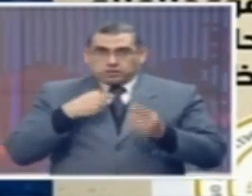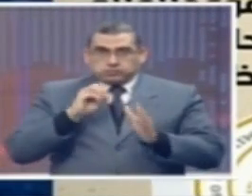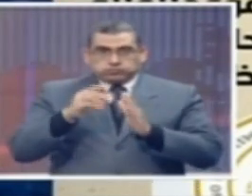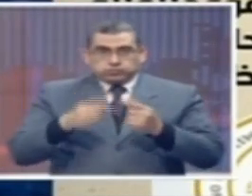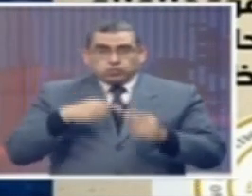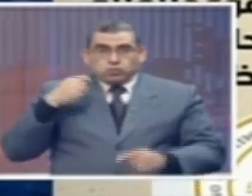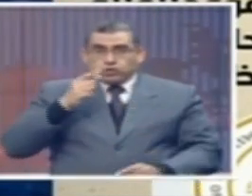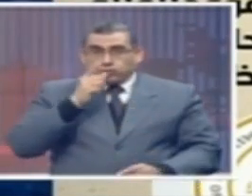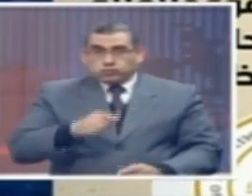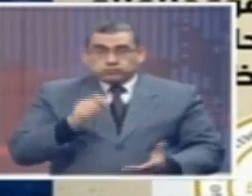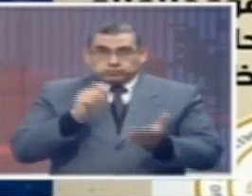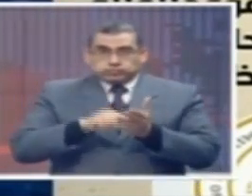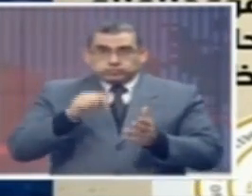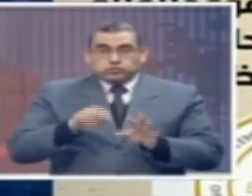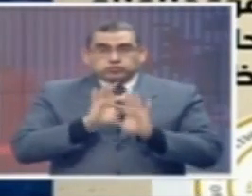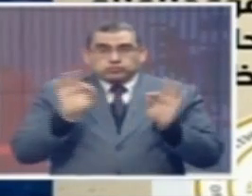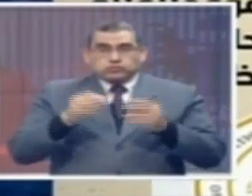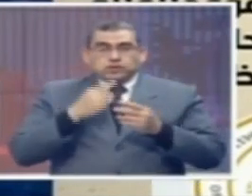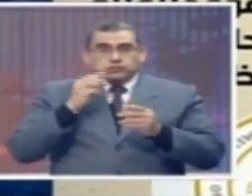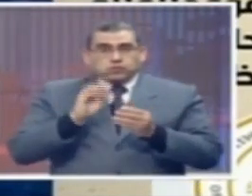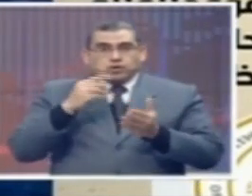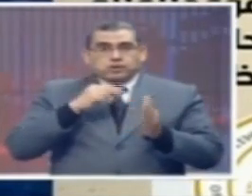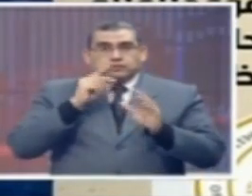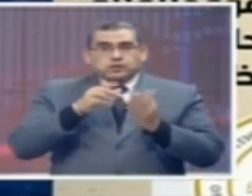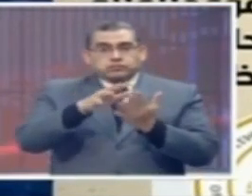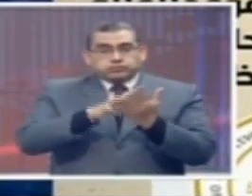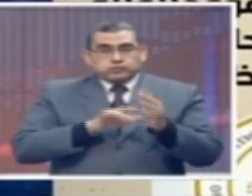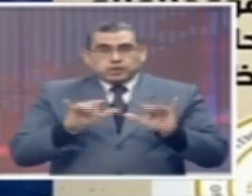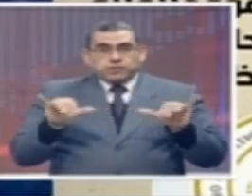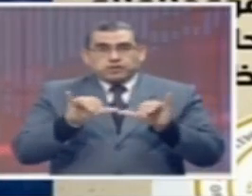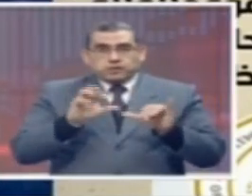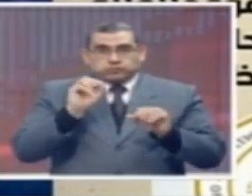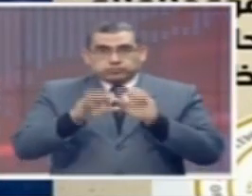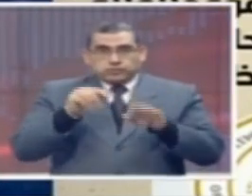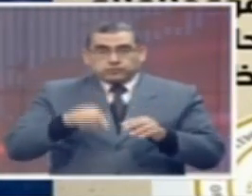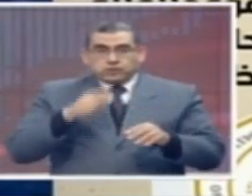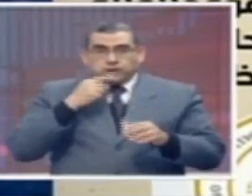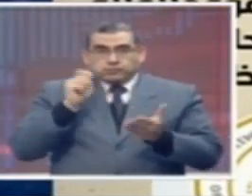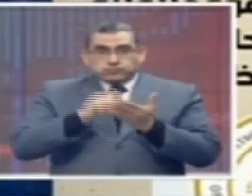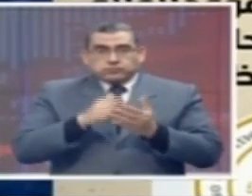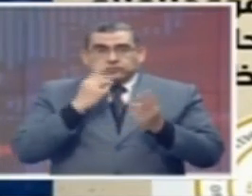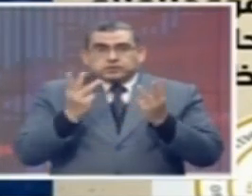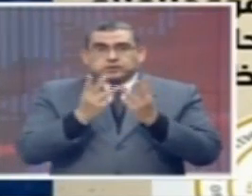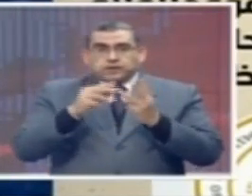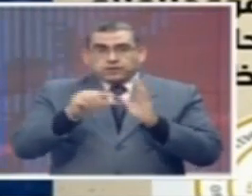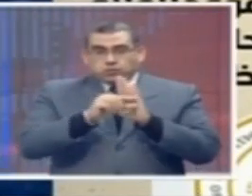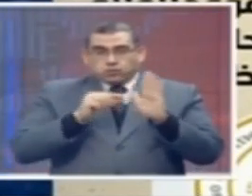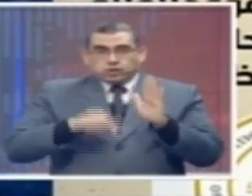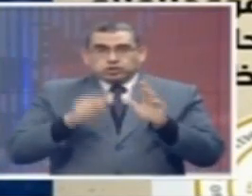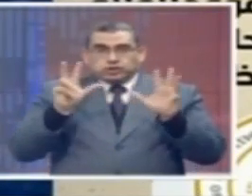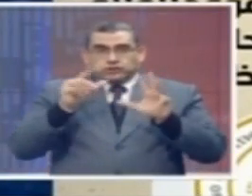وأشارت الوزارة إلى أنه تمت إتاحة تسجيل الاستمارة إلكترونيا عبر الرابط المذكور أسفل